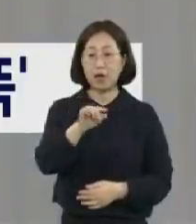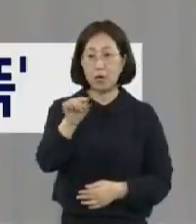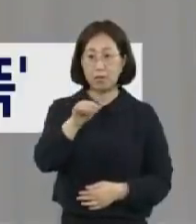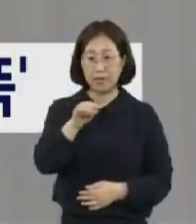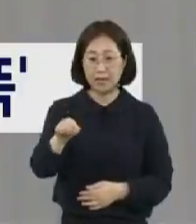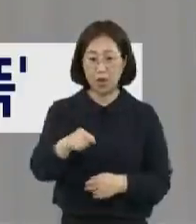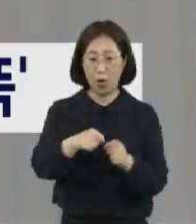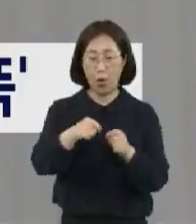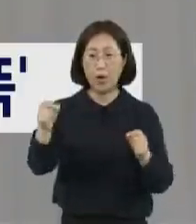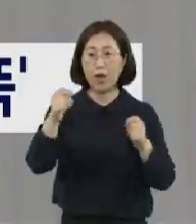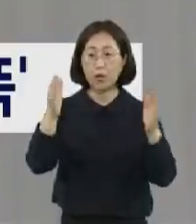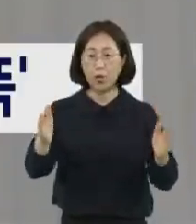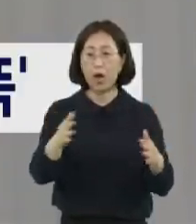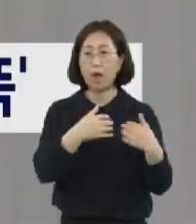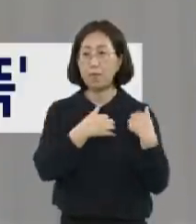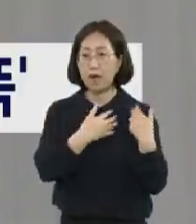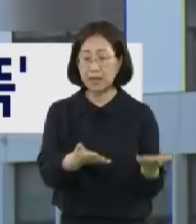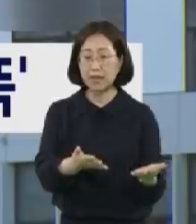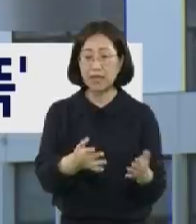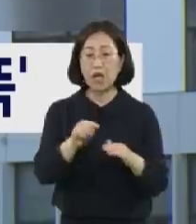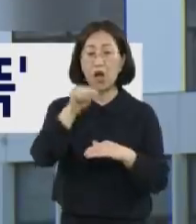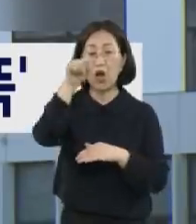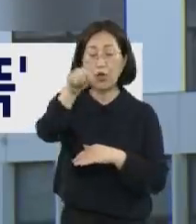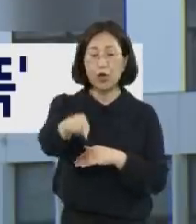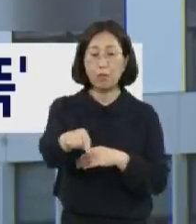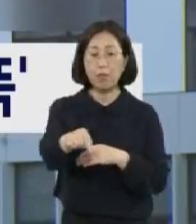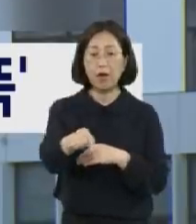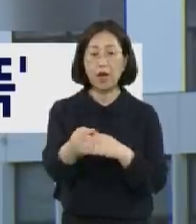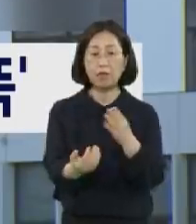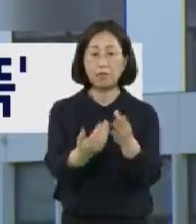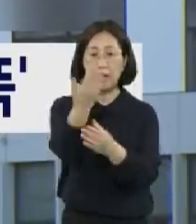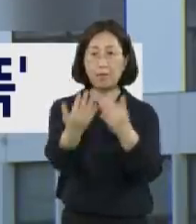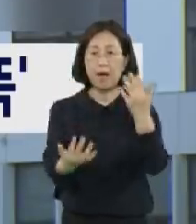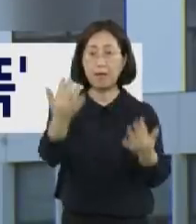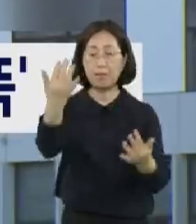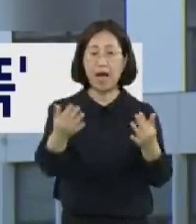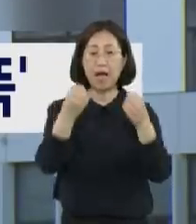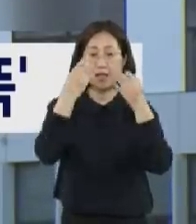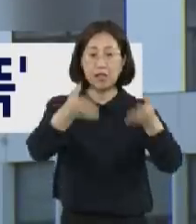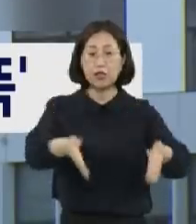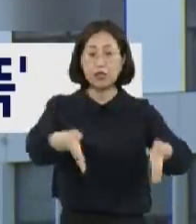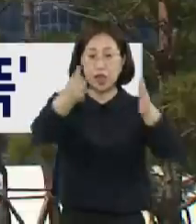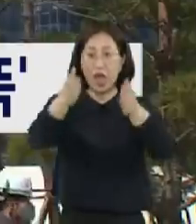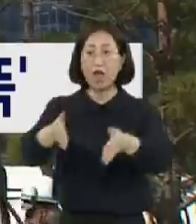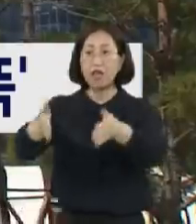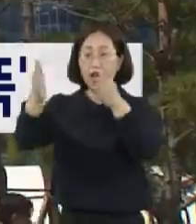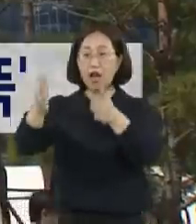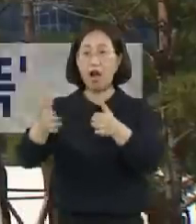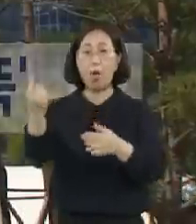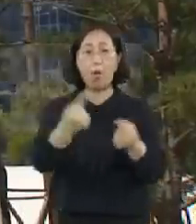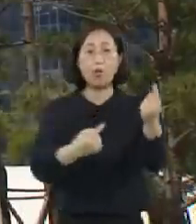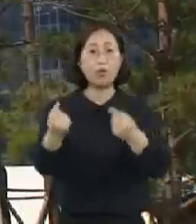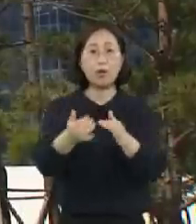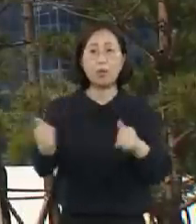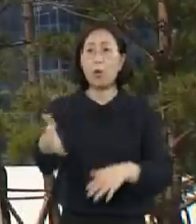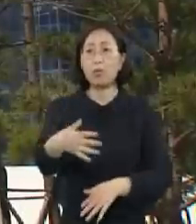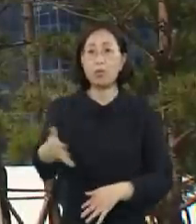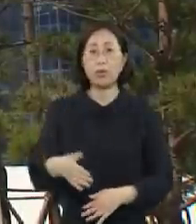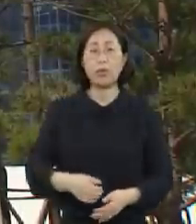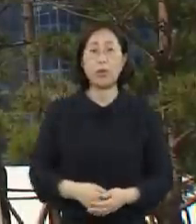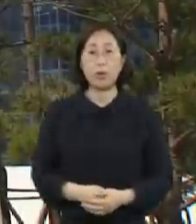부지가 장기간 방치되면서 건너편에 우후죽순처럼 들어선 신축 대형 상가를 찾는 발걸음은 뚝